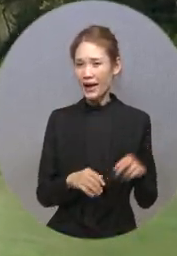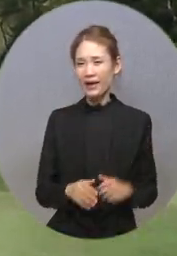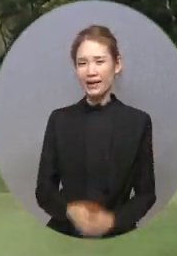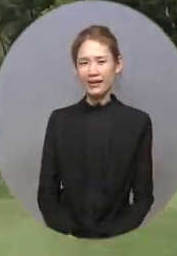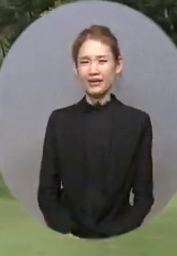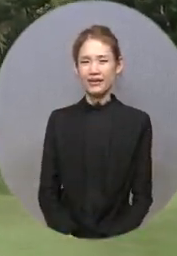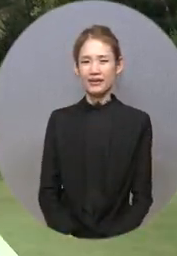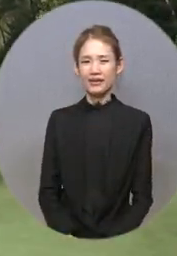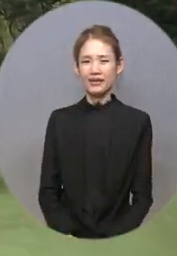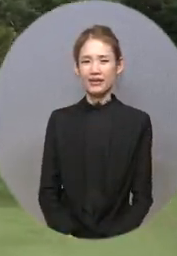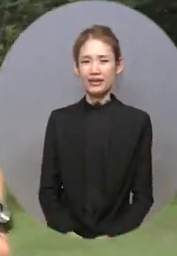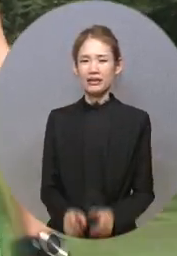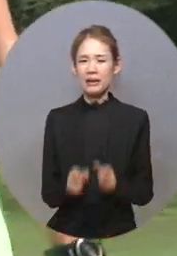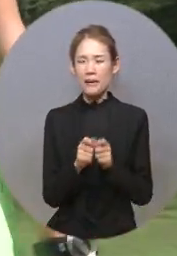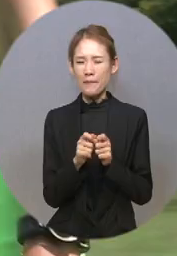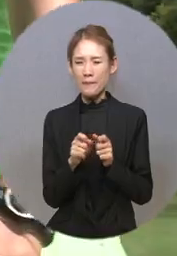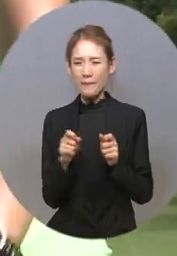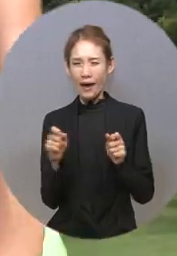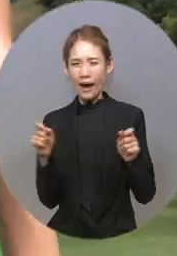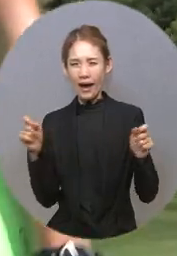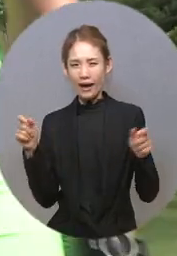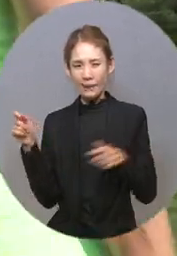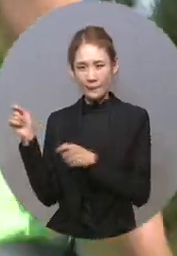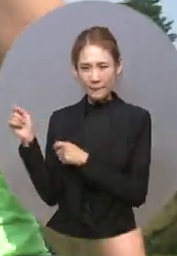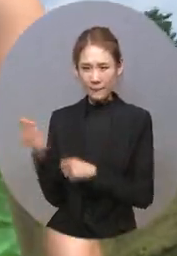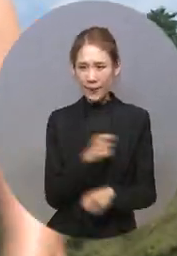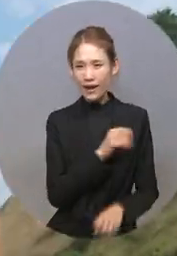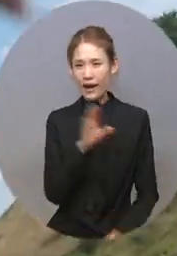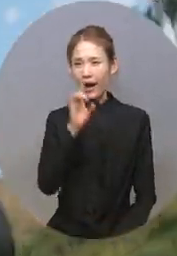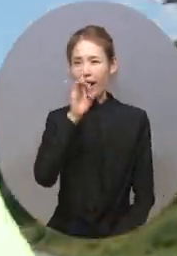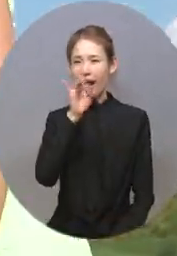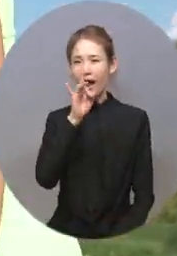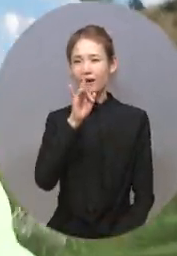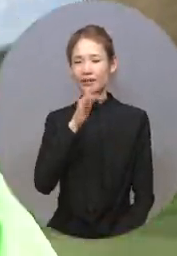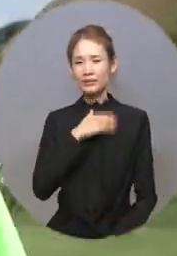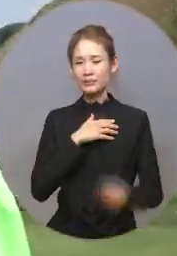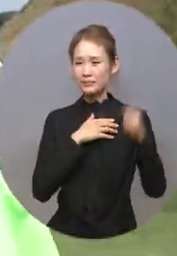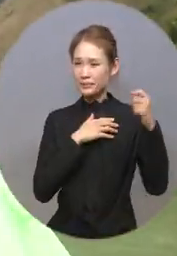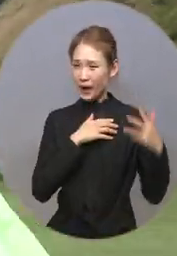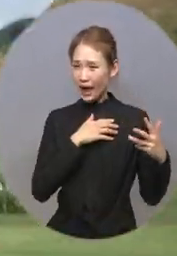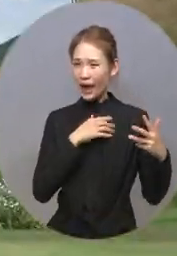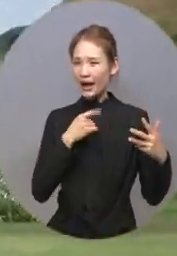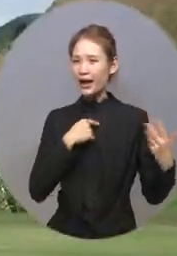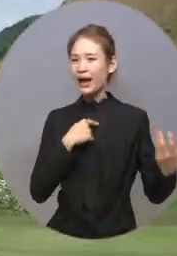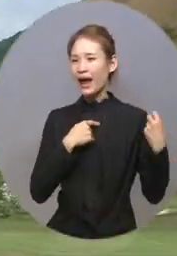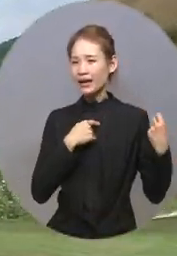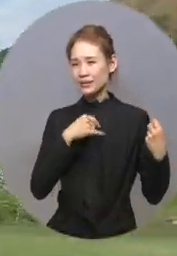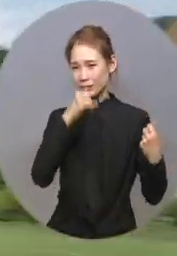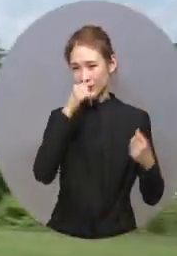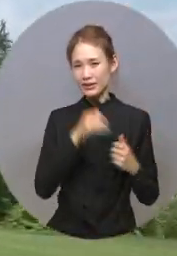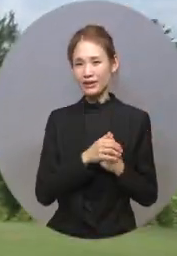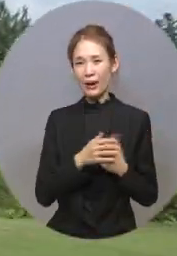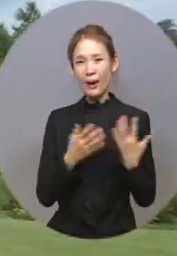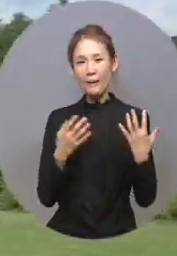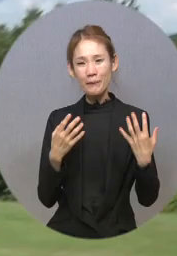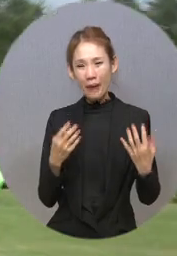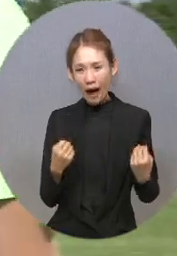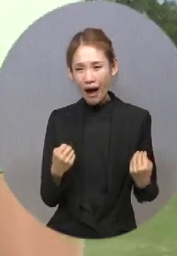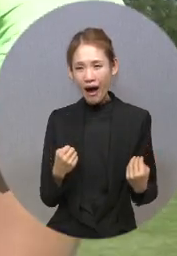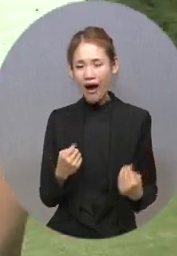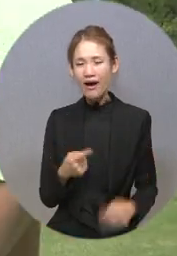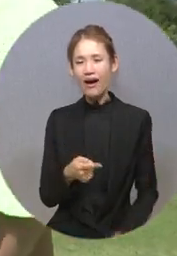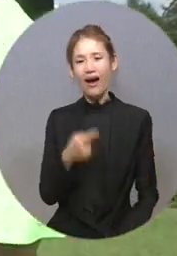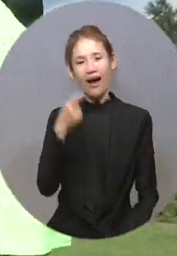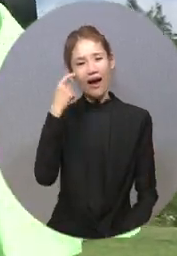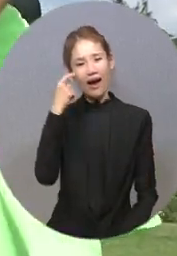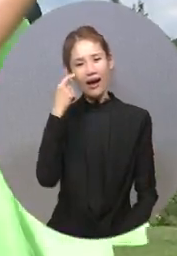지금 길게 칠 수도 없는 상황이고. 내가 채를 여러 개 갖고 왔거든? 야! 이렇게까지 많이 가지고 오는 거 아니다. 왜 이렇게 많이 가져왔어?